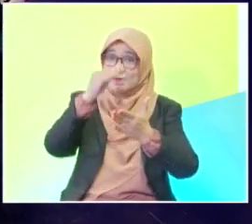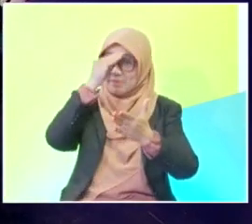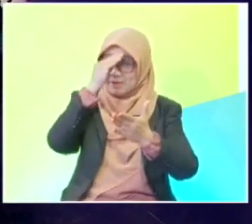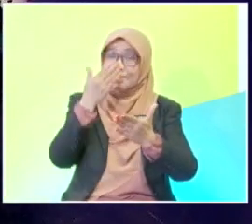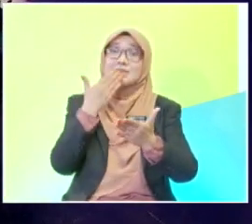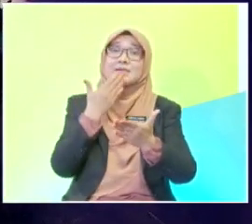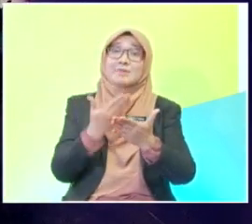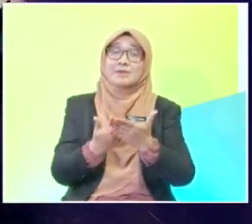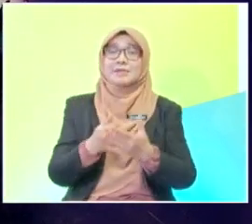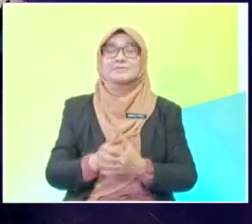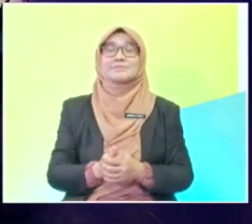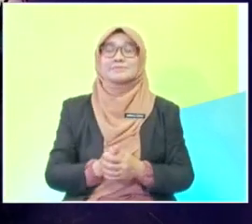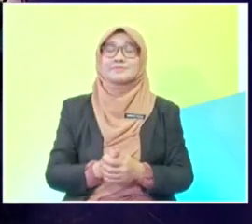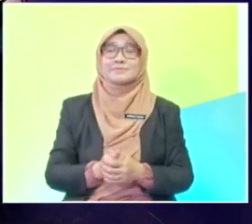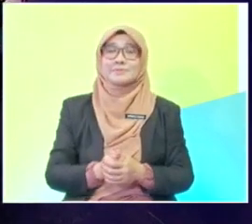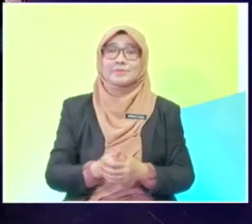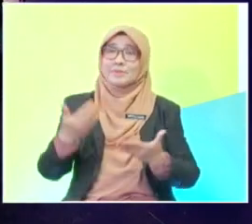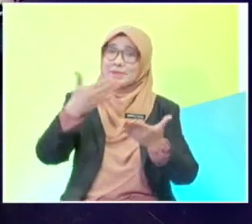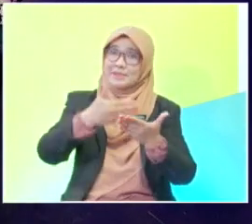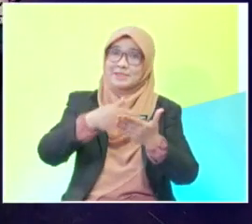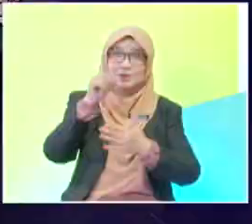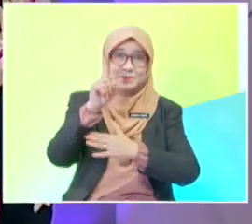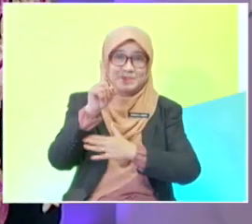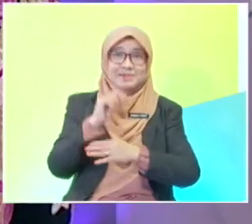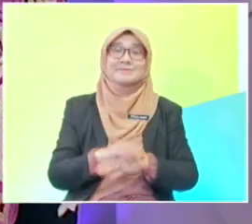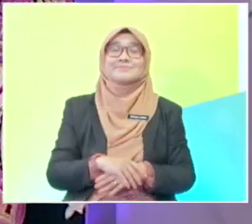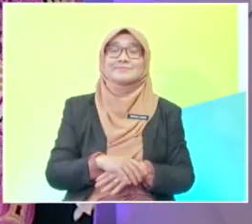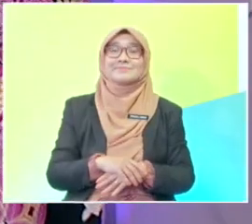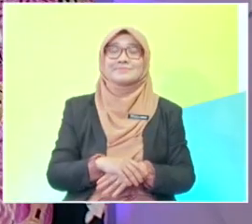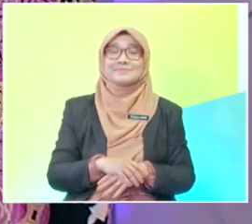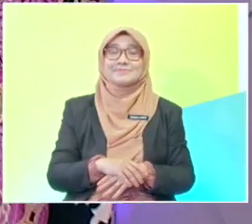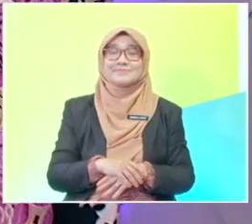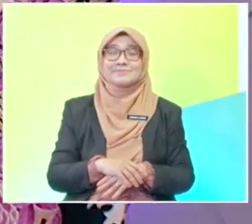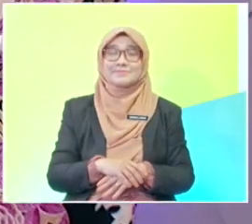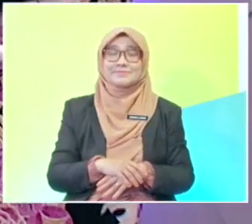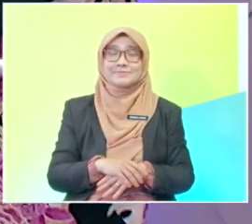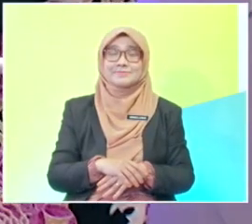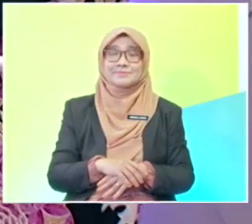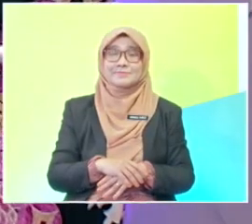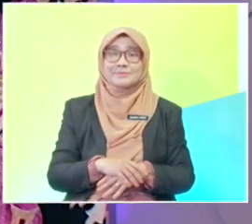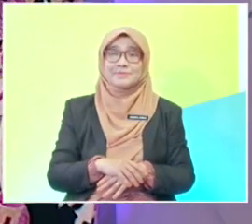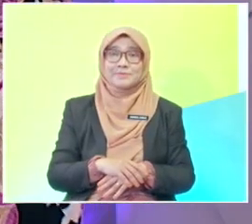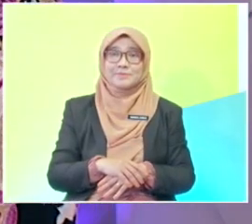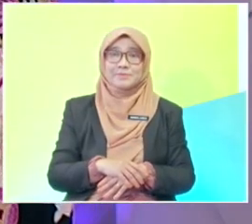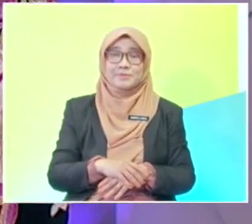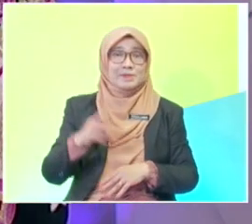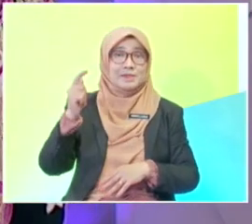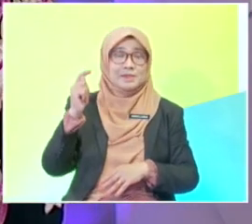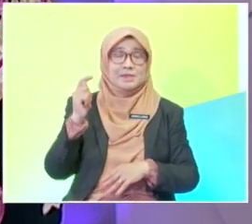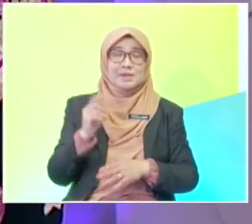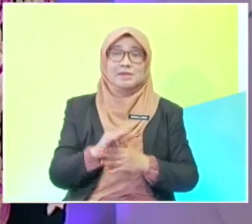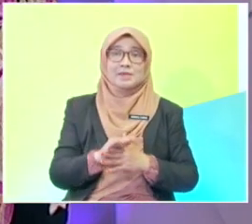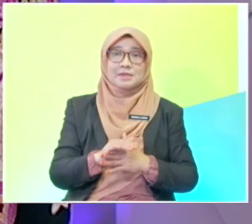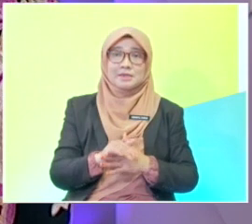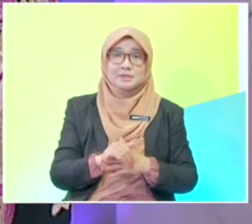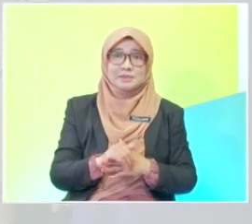cikgu. Baik, seterusnya ada satu soalan ni. Ada satu lagi soalan kita. Satu lagi soalan Silakan, daripada yang kita dah belajar tadi. Okey,